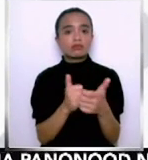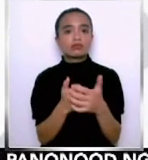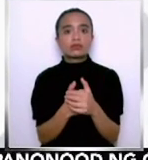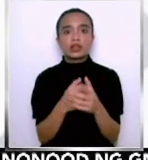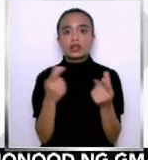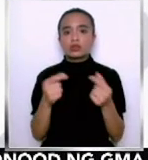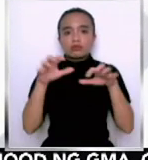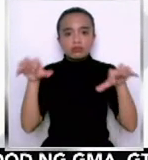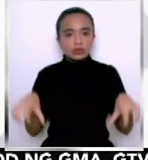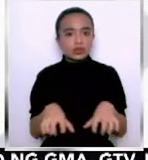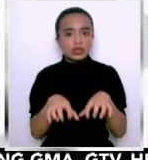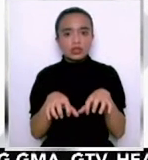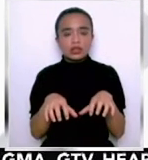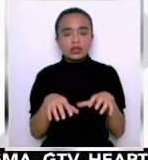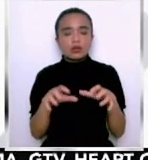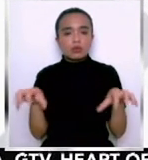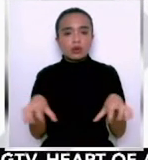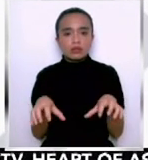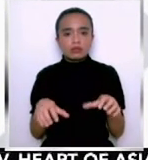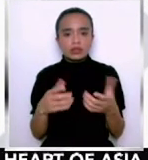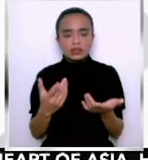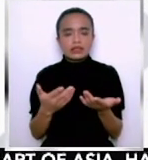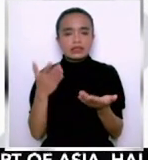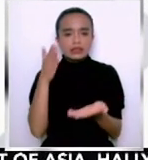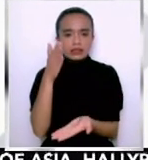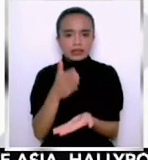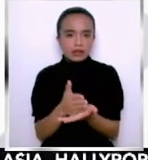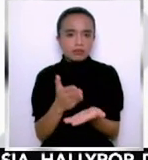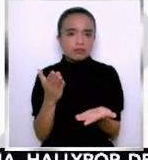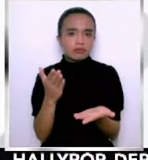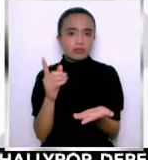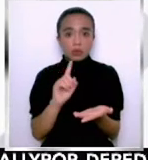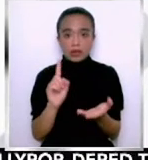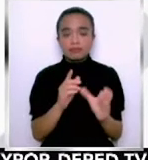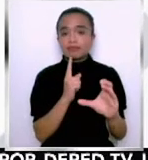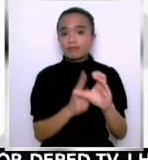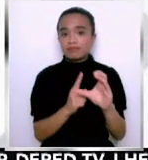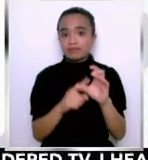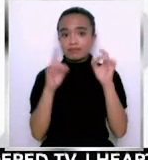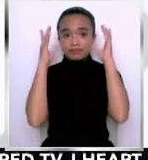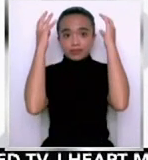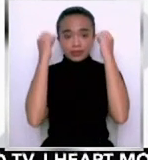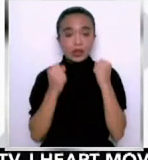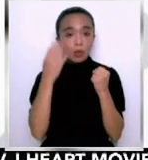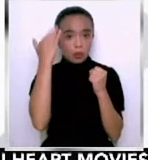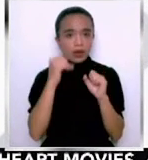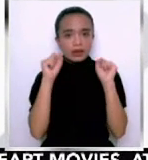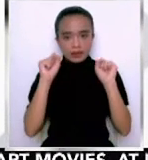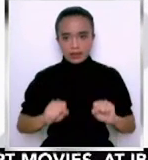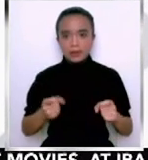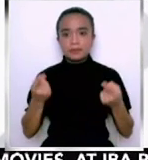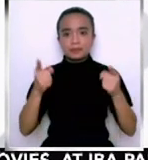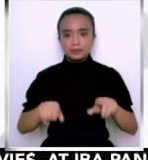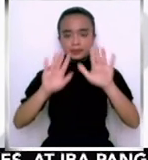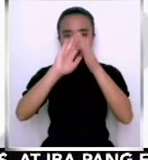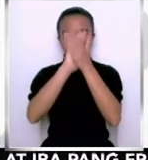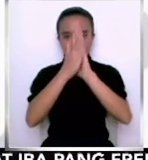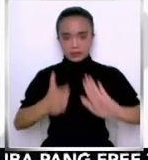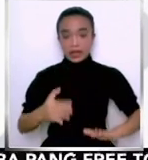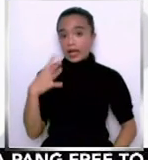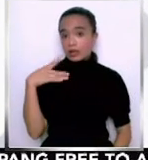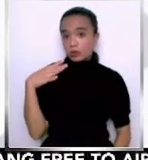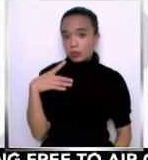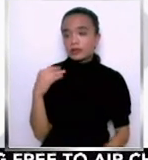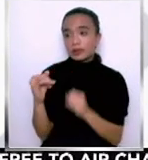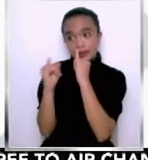nilang tuldukan ang local communist armed conflict para matamo ang kapayapaan. Hinihinga pa namin ang reaksyon si Guevara